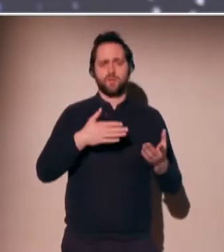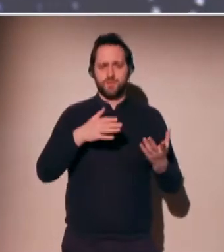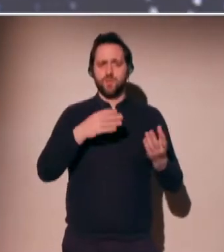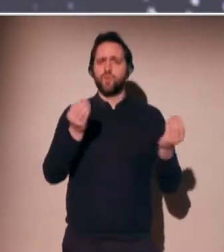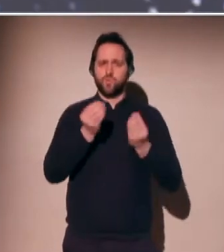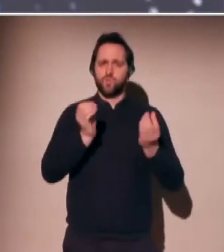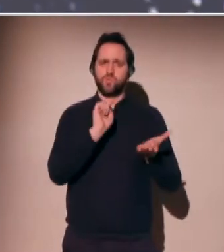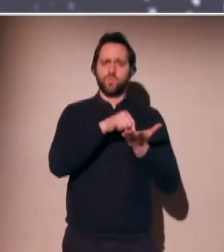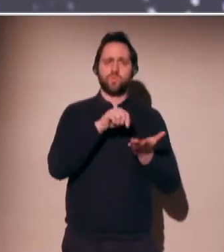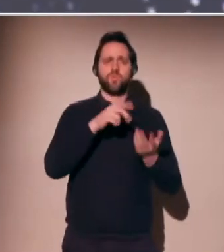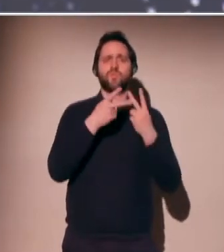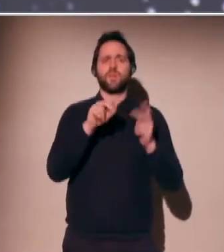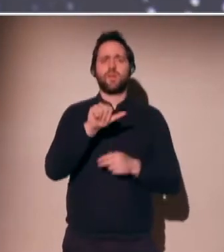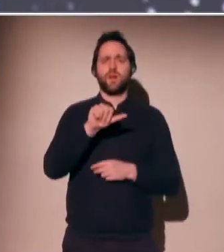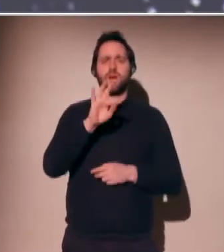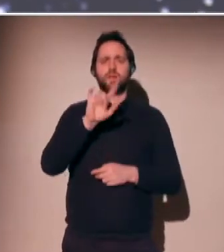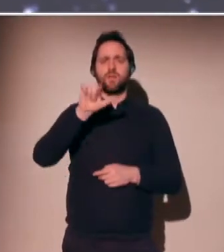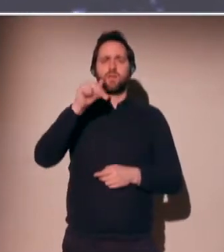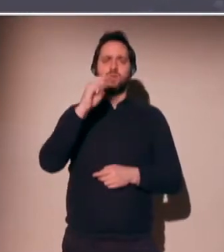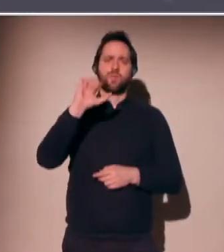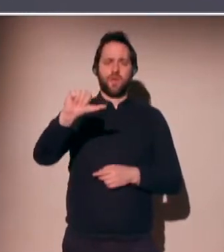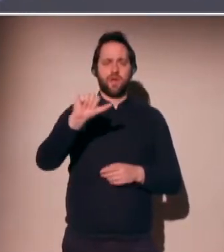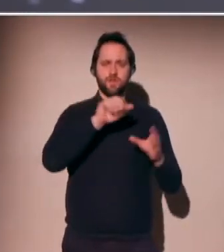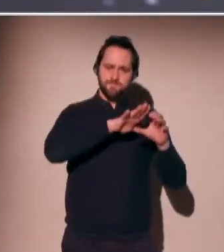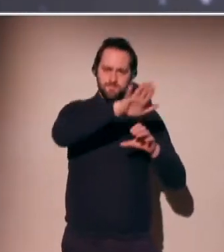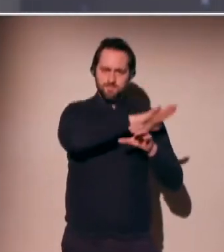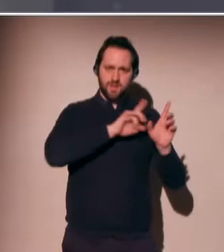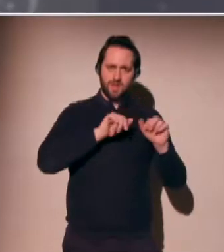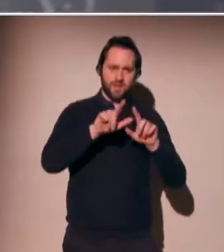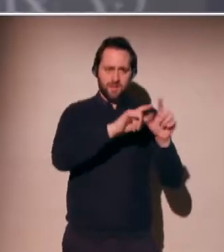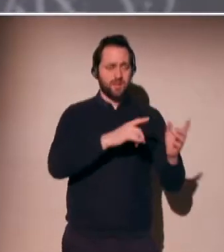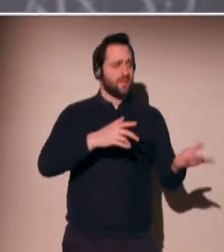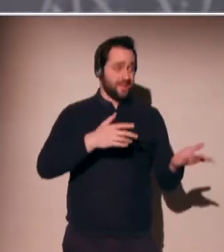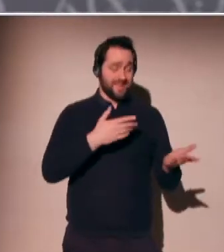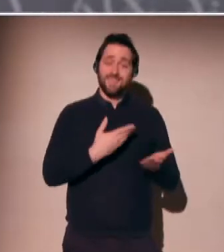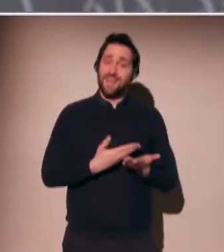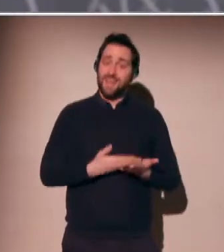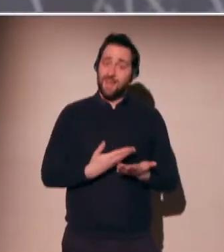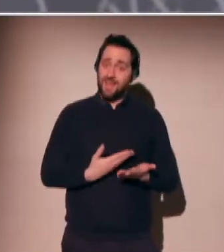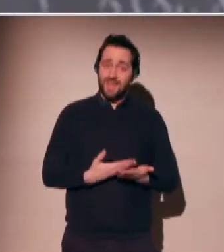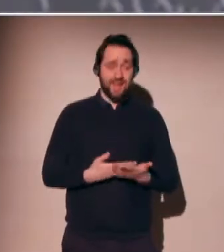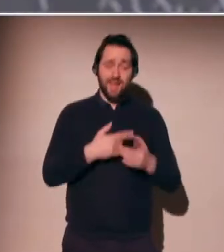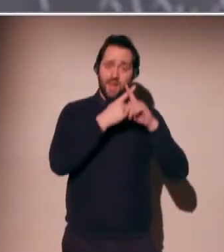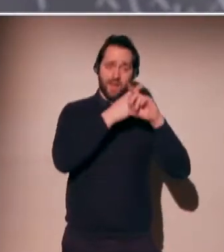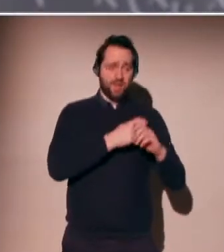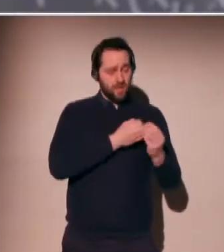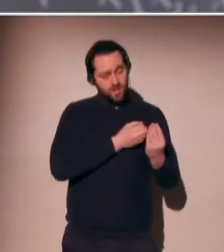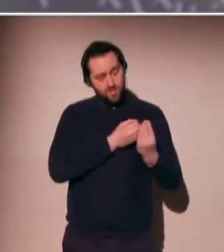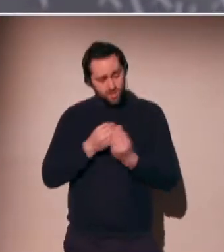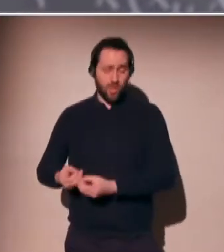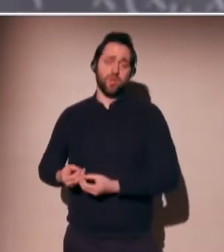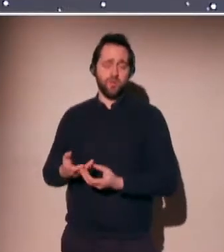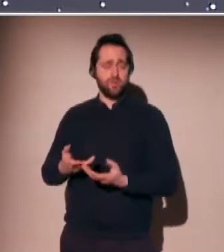disais que les algorithmes ont un effet destructeur sur la société. Et précisément, c'était l'objectif de la loi sur les personnes handicapées.